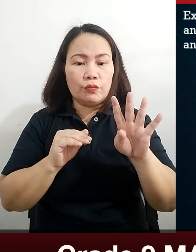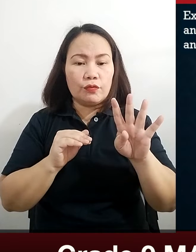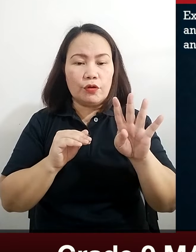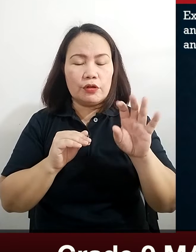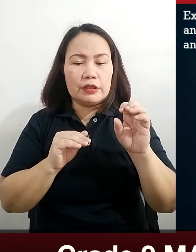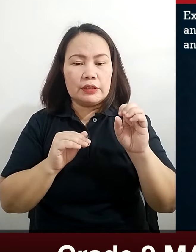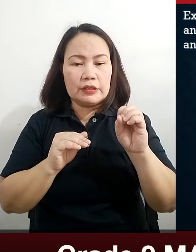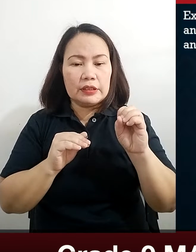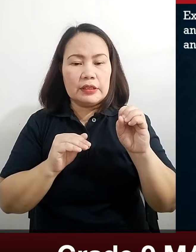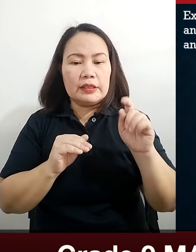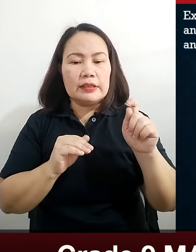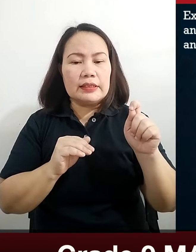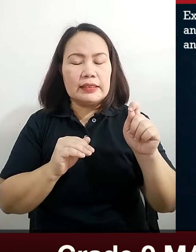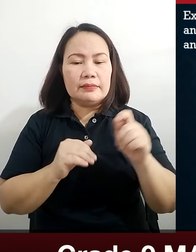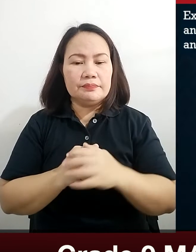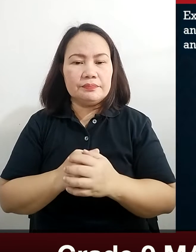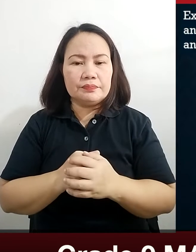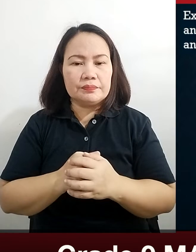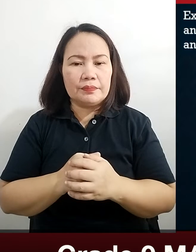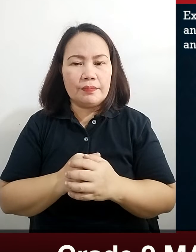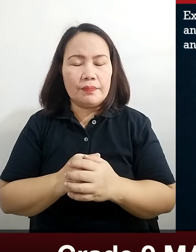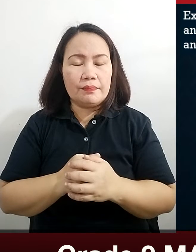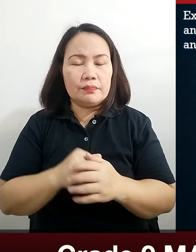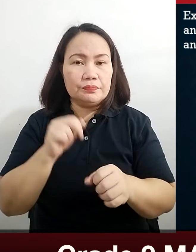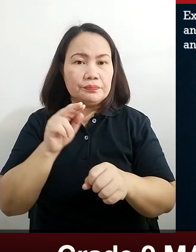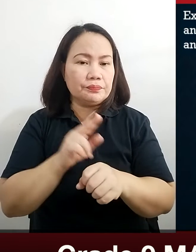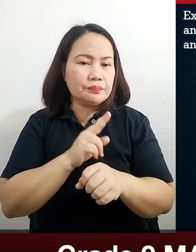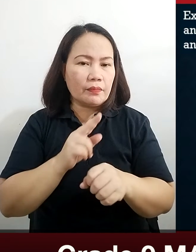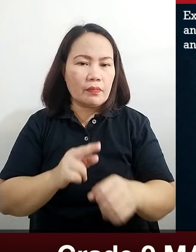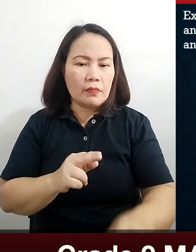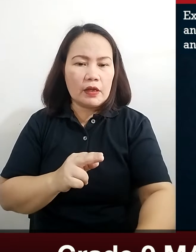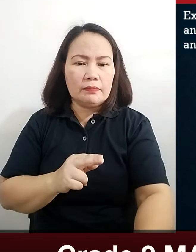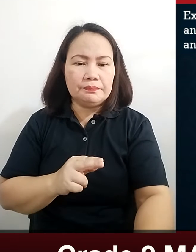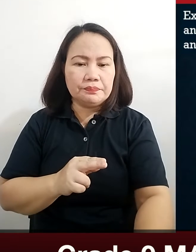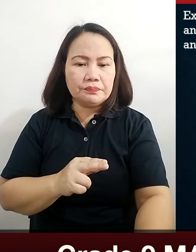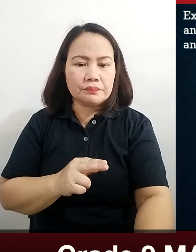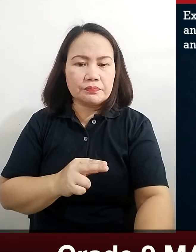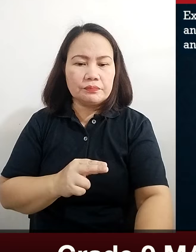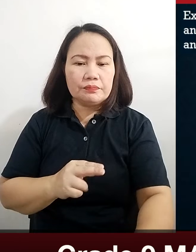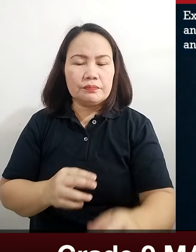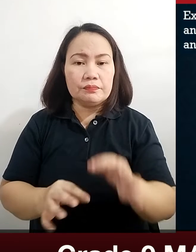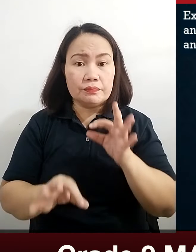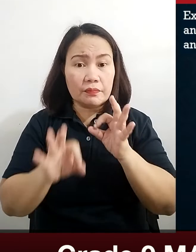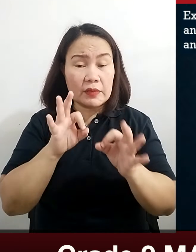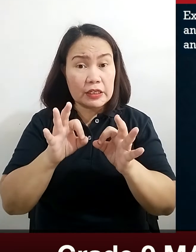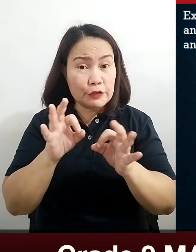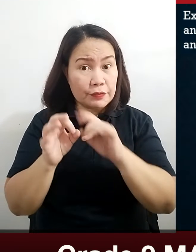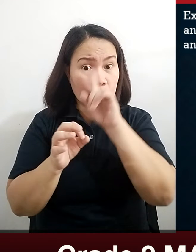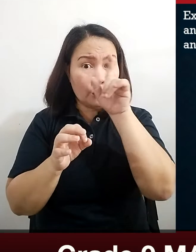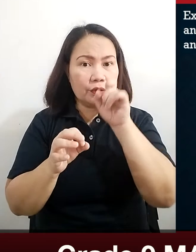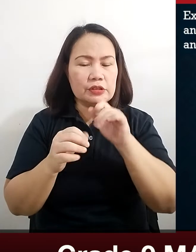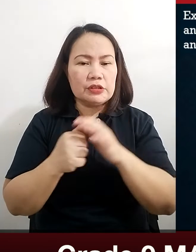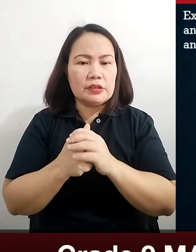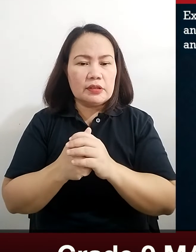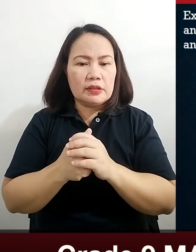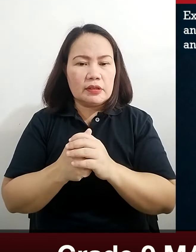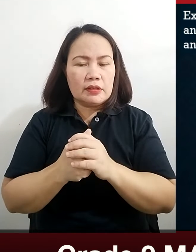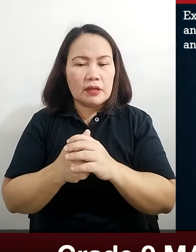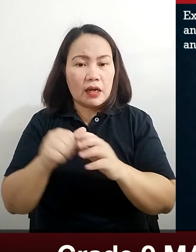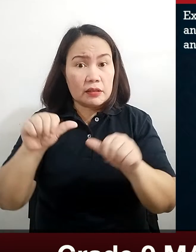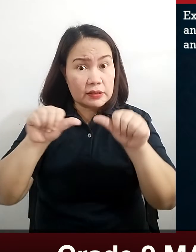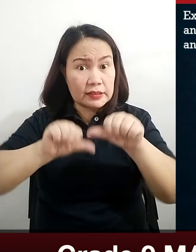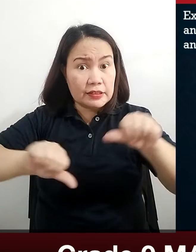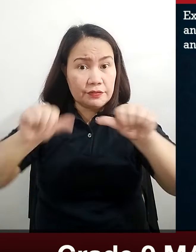40. Okay. So, ito ay gamit ang table of values. Again, kapag ang tanong dyan, may tanong